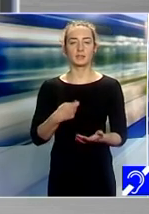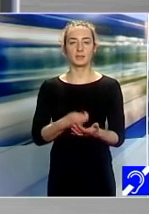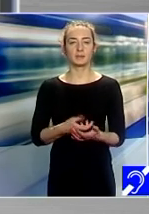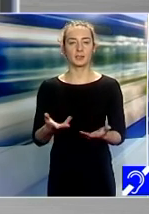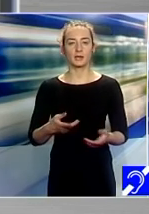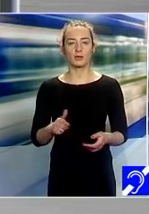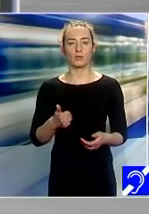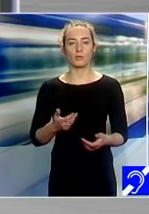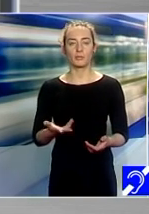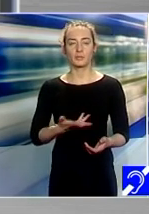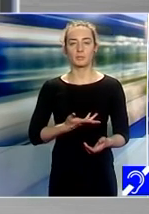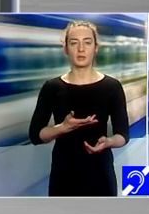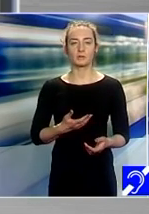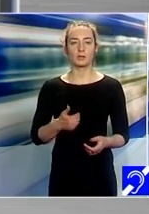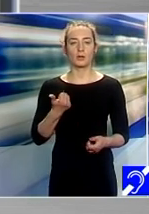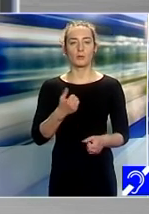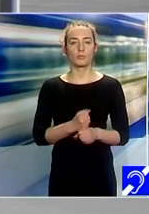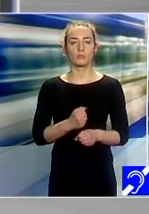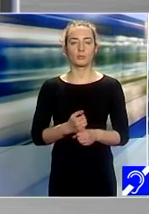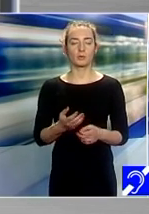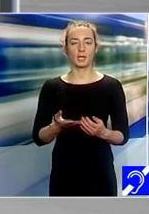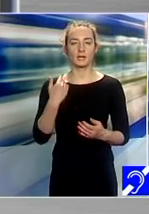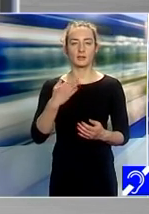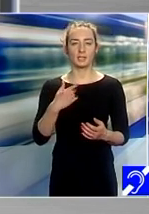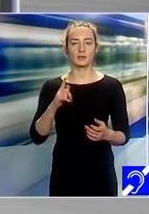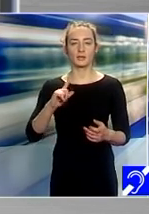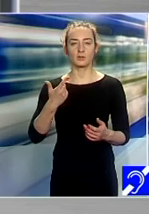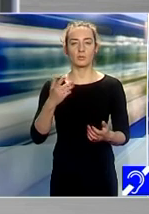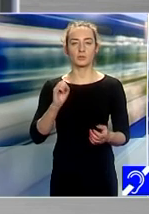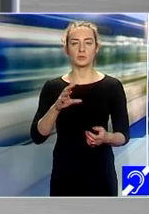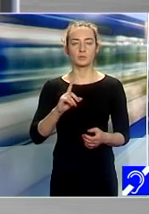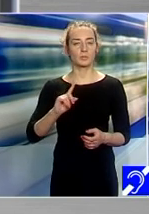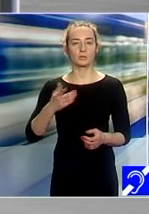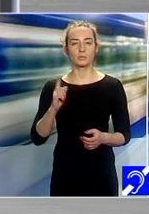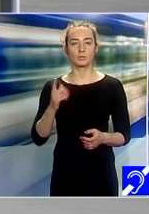o chestiune care anterior anului 2015 nu era posibilă.